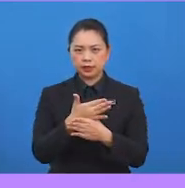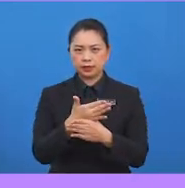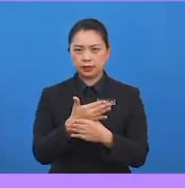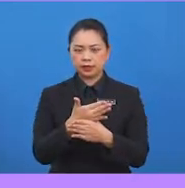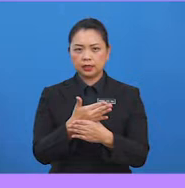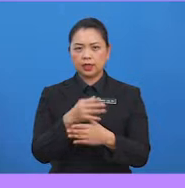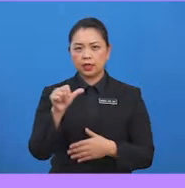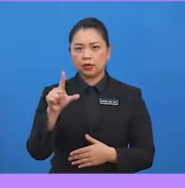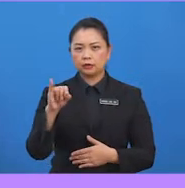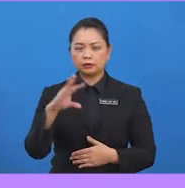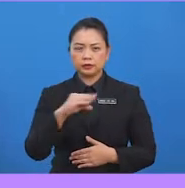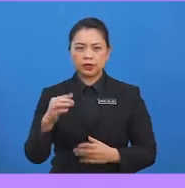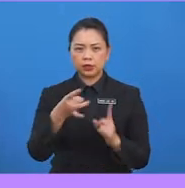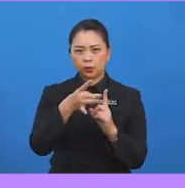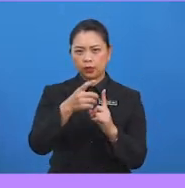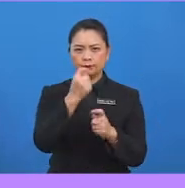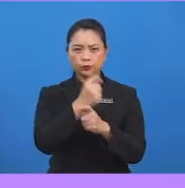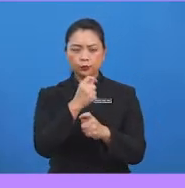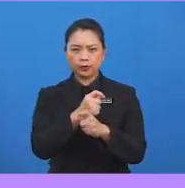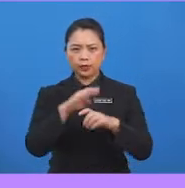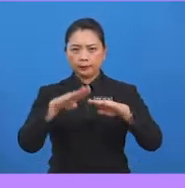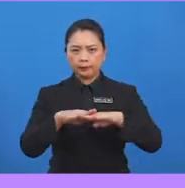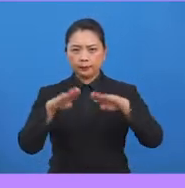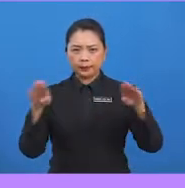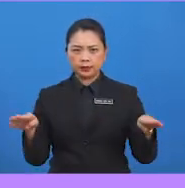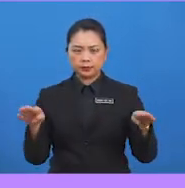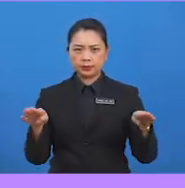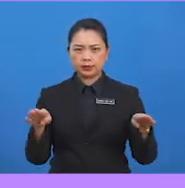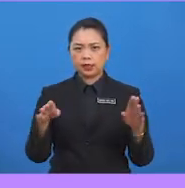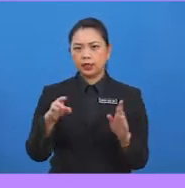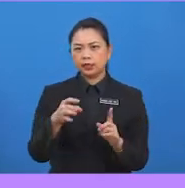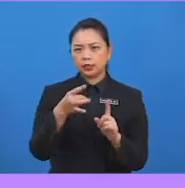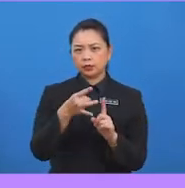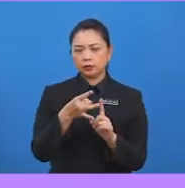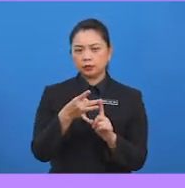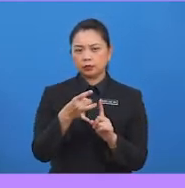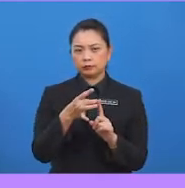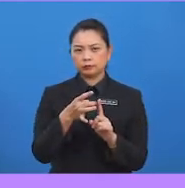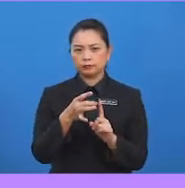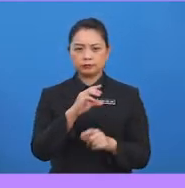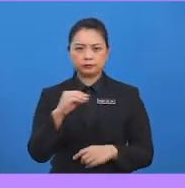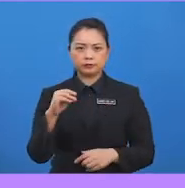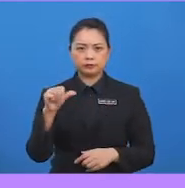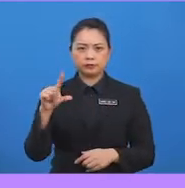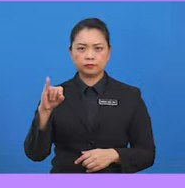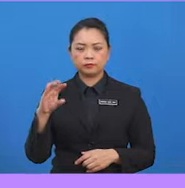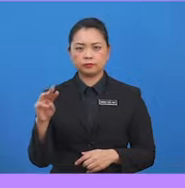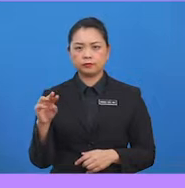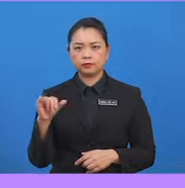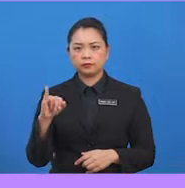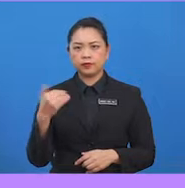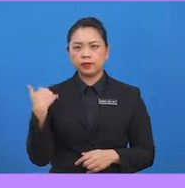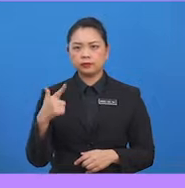dengan logam tulen. Perbezaan antara aloi dengan logam tulen ialah pertama, logam